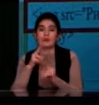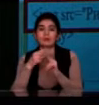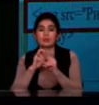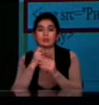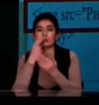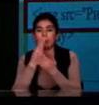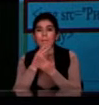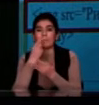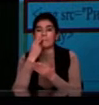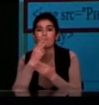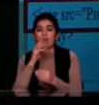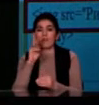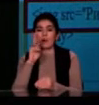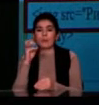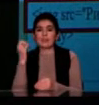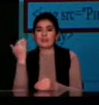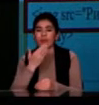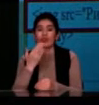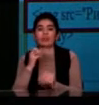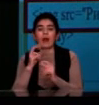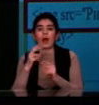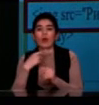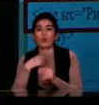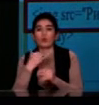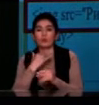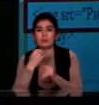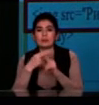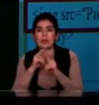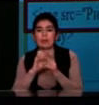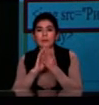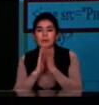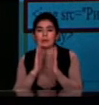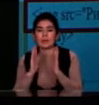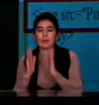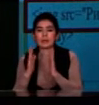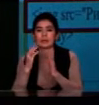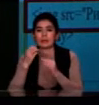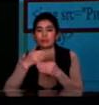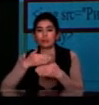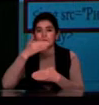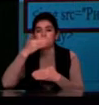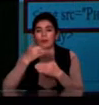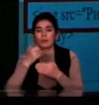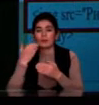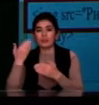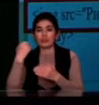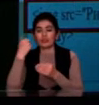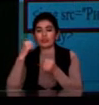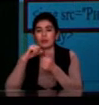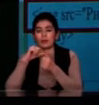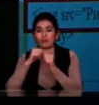на веб-страницу. Обратите внимание, как у нас располагается текст и по отношению с